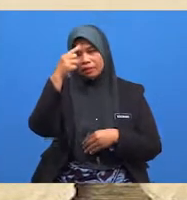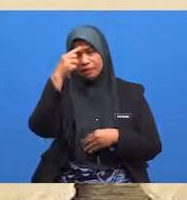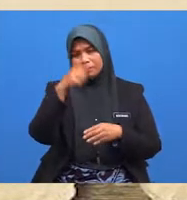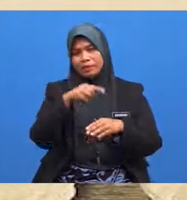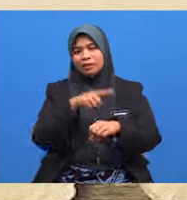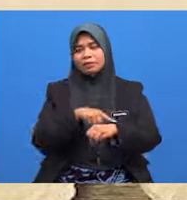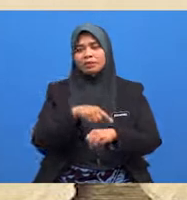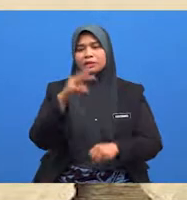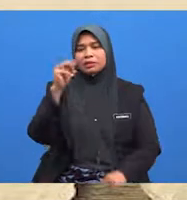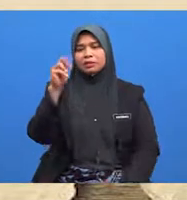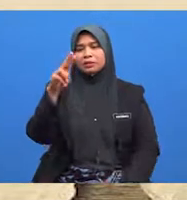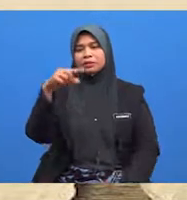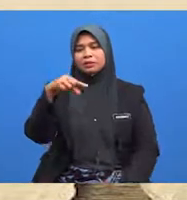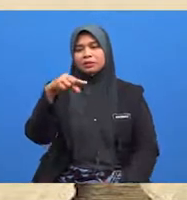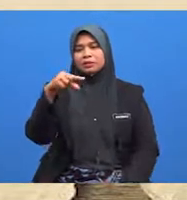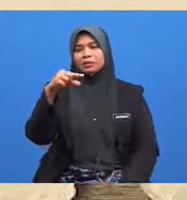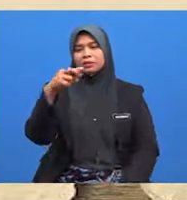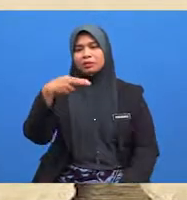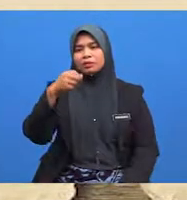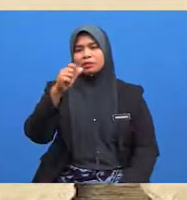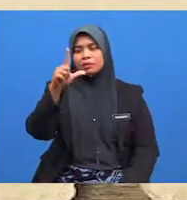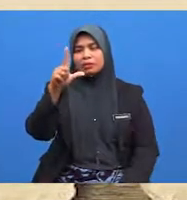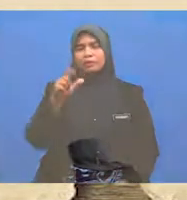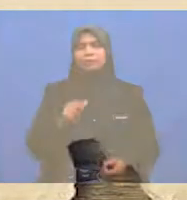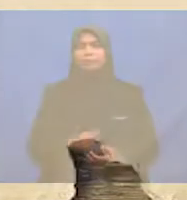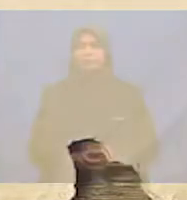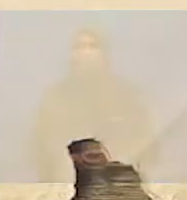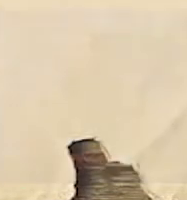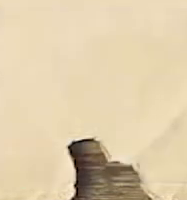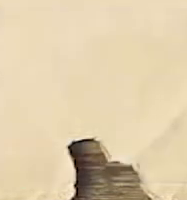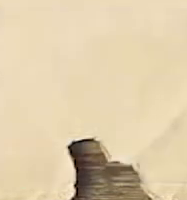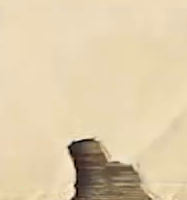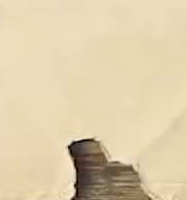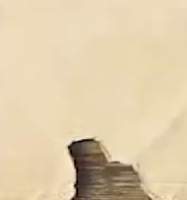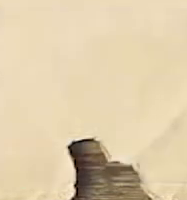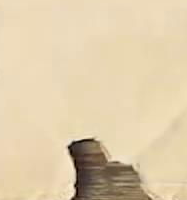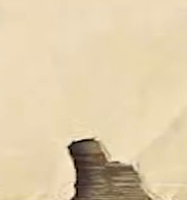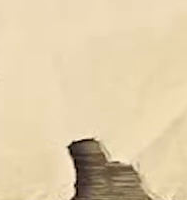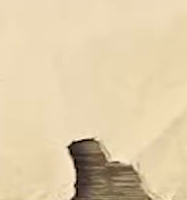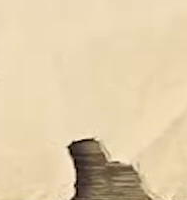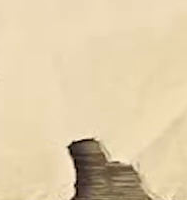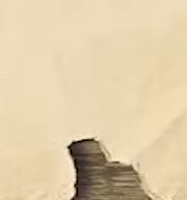Uraikan empat ciri-ciri seni bina yang terdapat di India pada zaman Mughal.